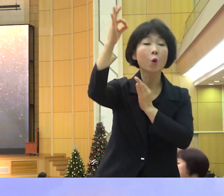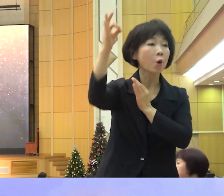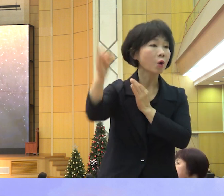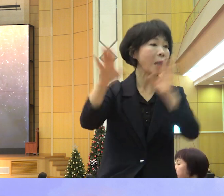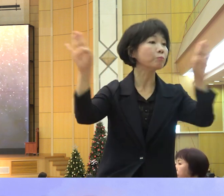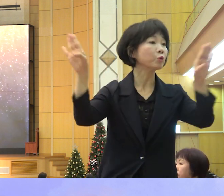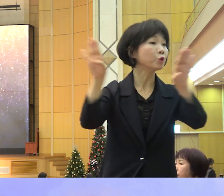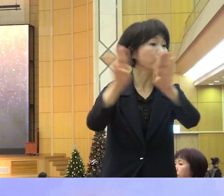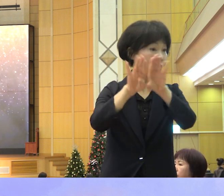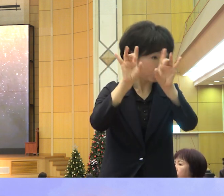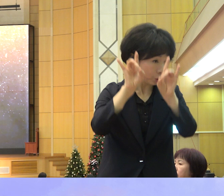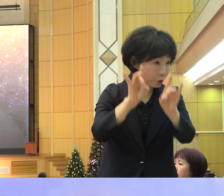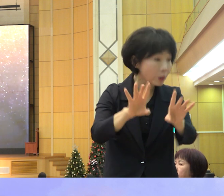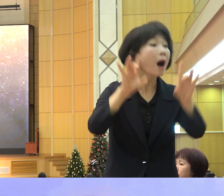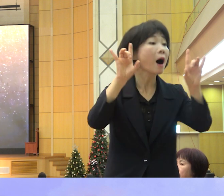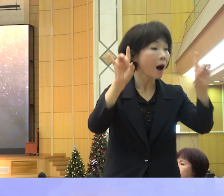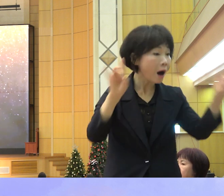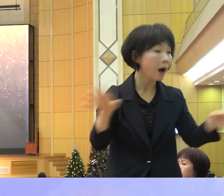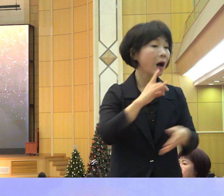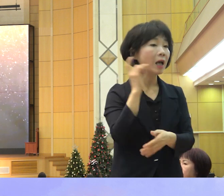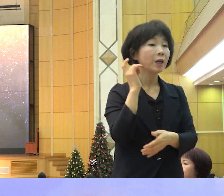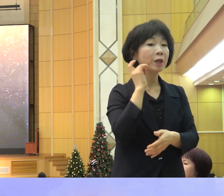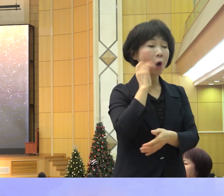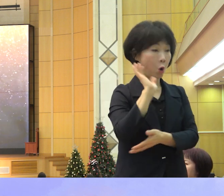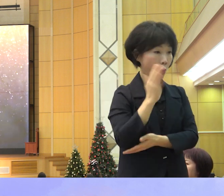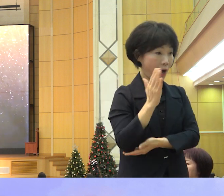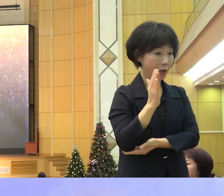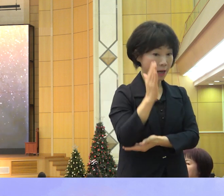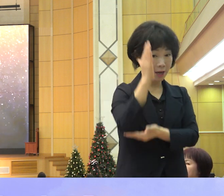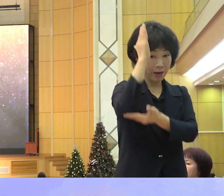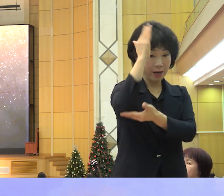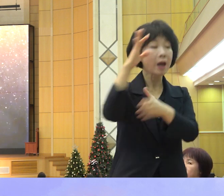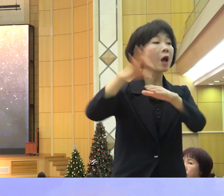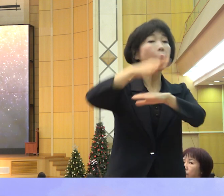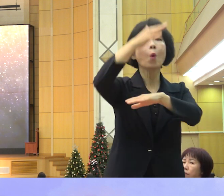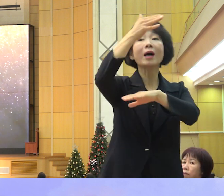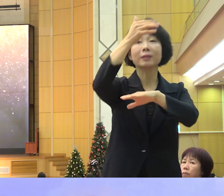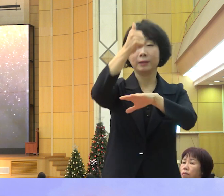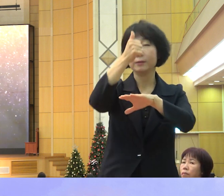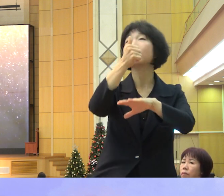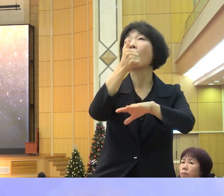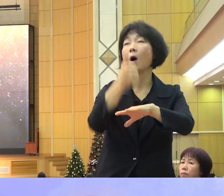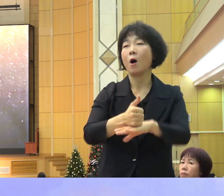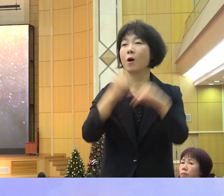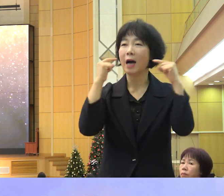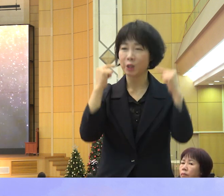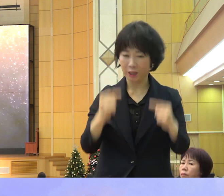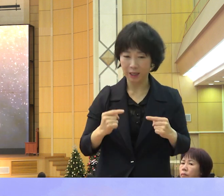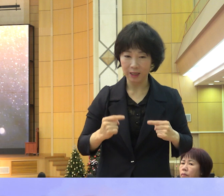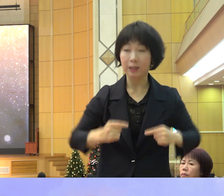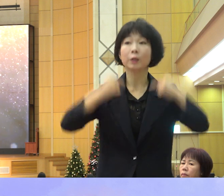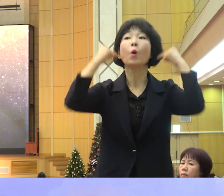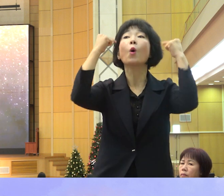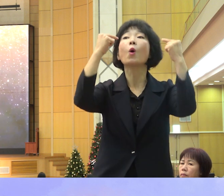들릴지어다 영원한 문들아. 영광의 왕